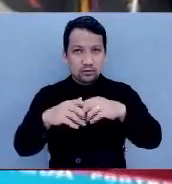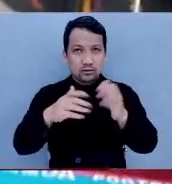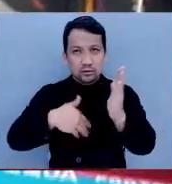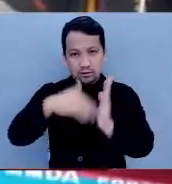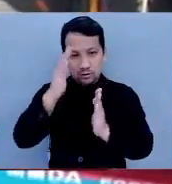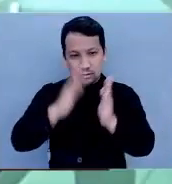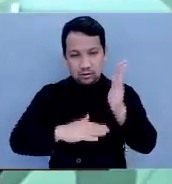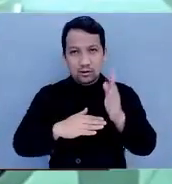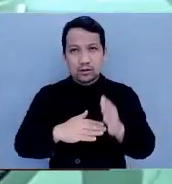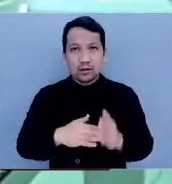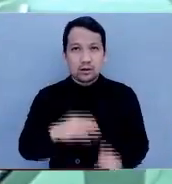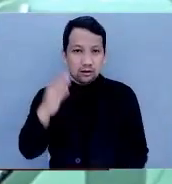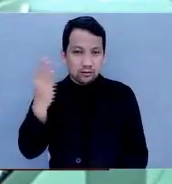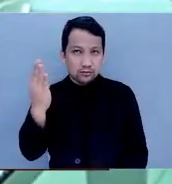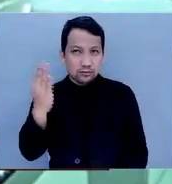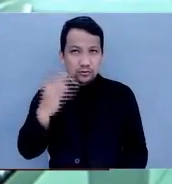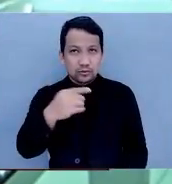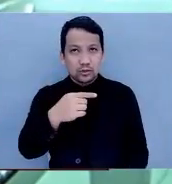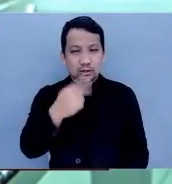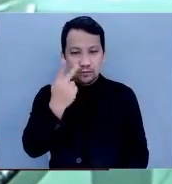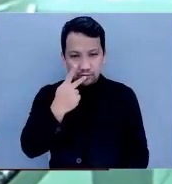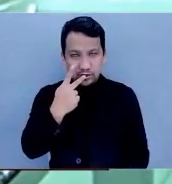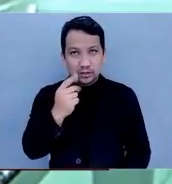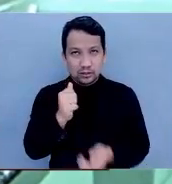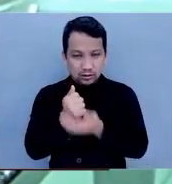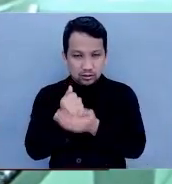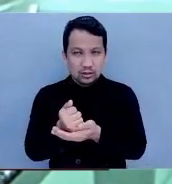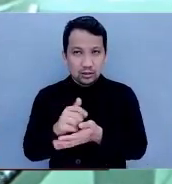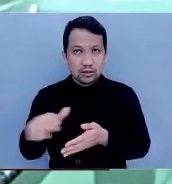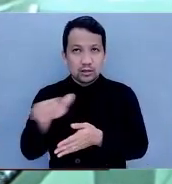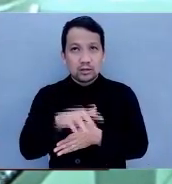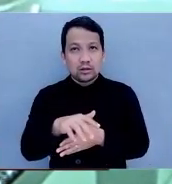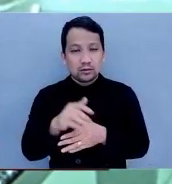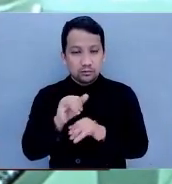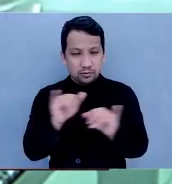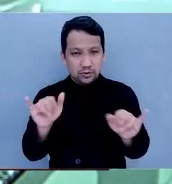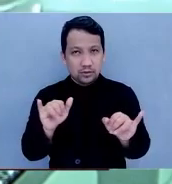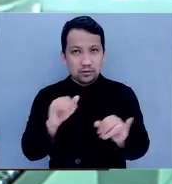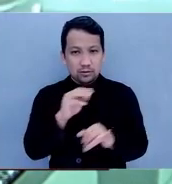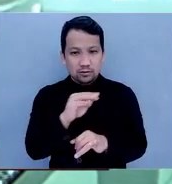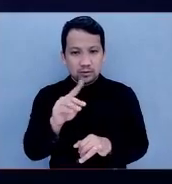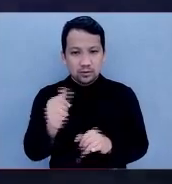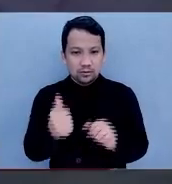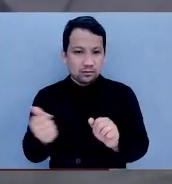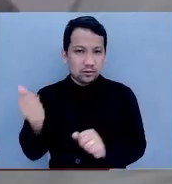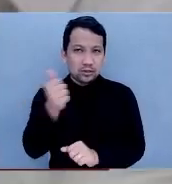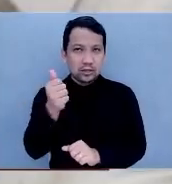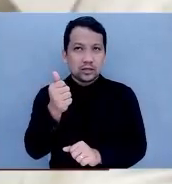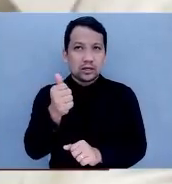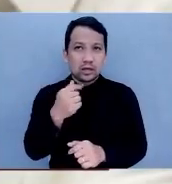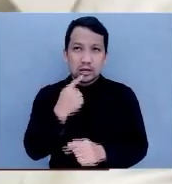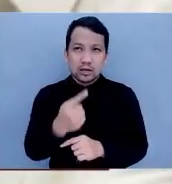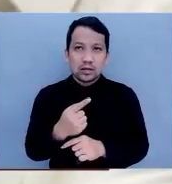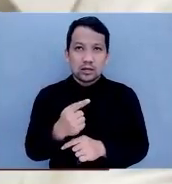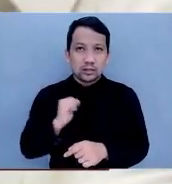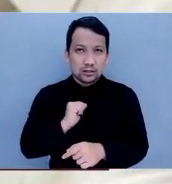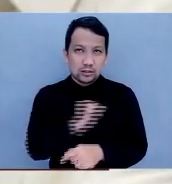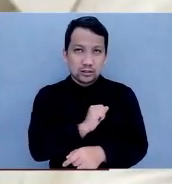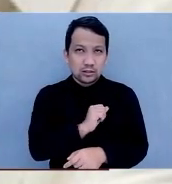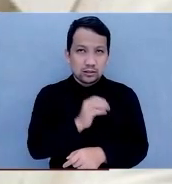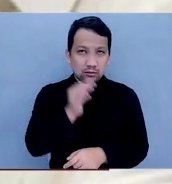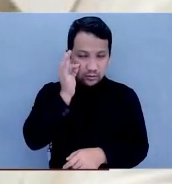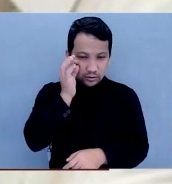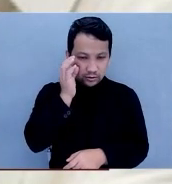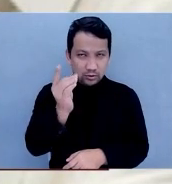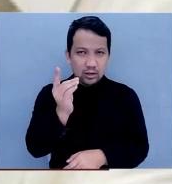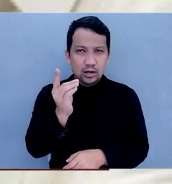asul at pink nagpaabot na rin ang pakikiramay ang mga tulad niyang naging mmd Chairman gaya ni senator Francis Tolentino